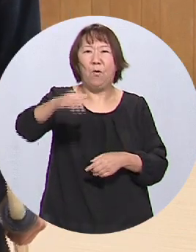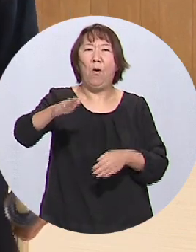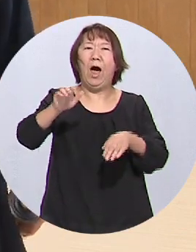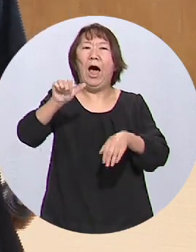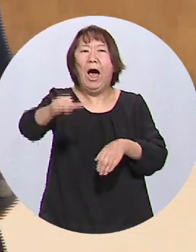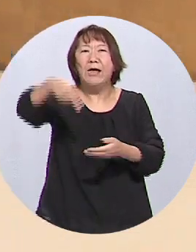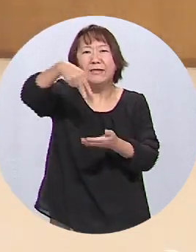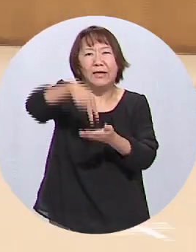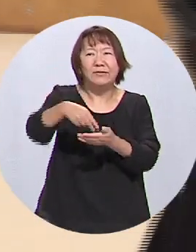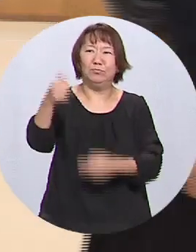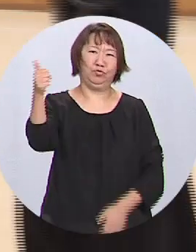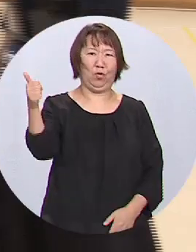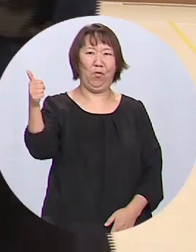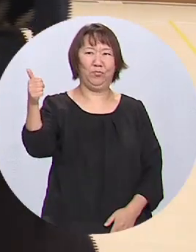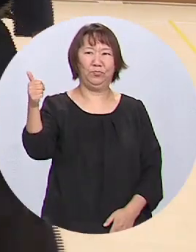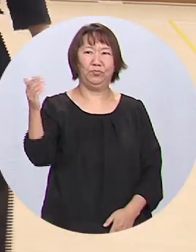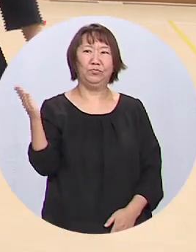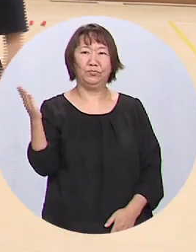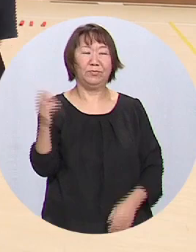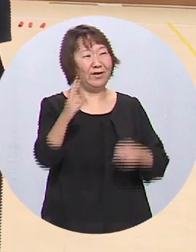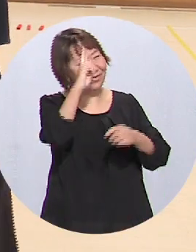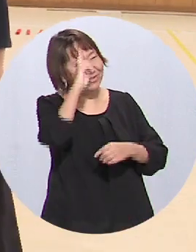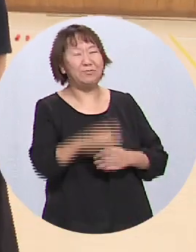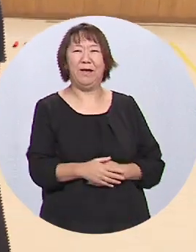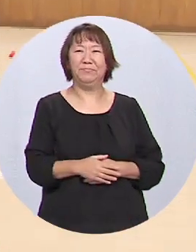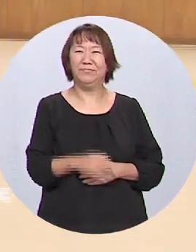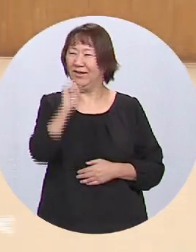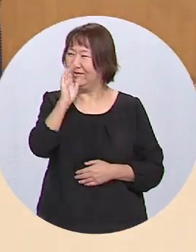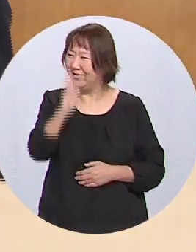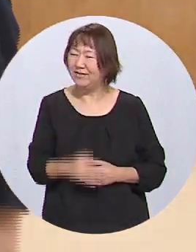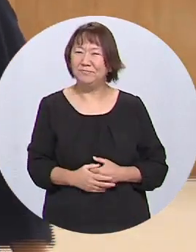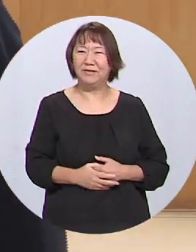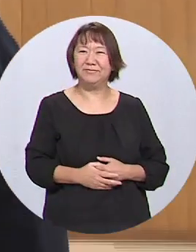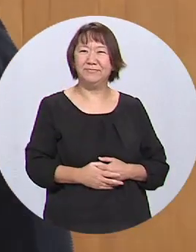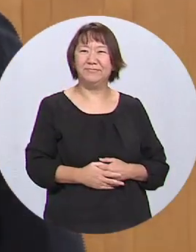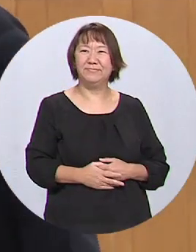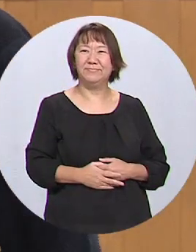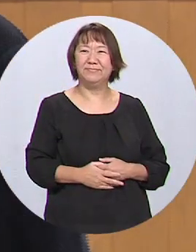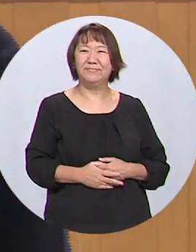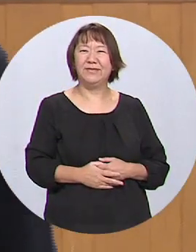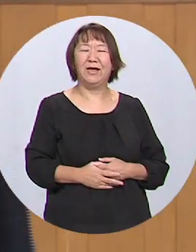部長です。 こんにちは、 よろしくお願いいたします。 よろしくお願いします。